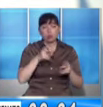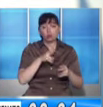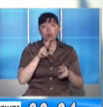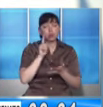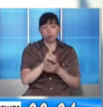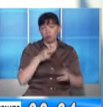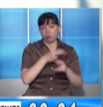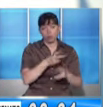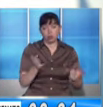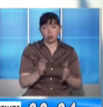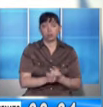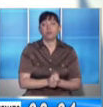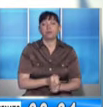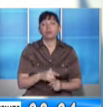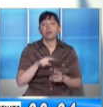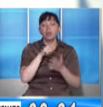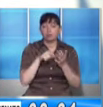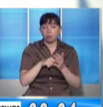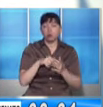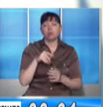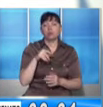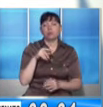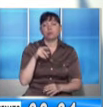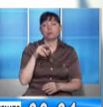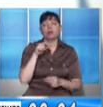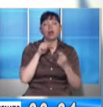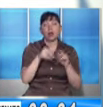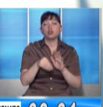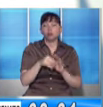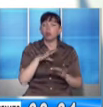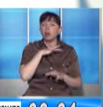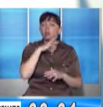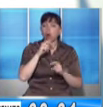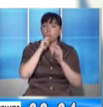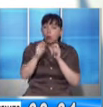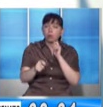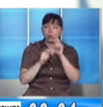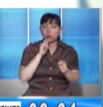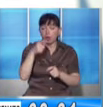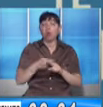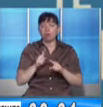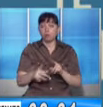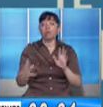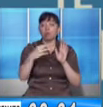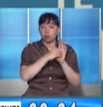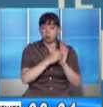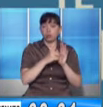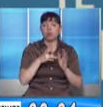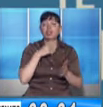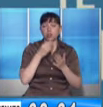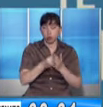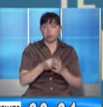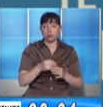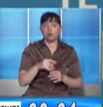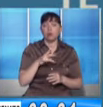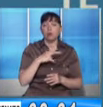Domnule Perciun, întrebare de la Anticorupție pentru dumneavoastră. Ați primit mai multe donații pe care le-ați trecut în declarația de avere. 25.000